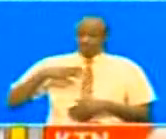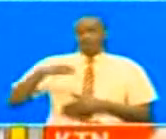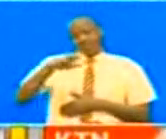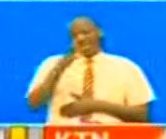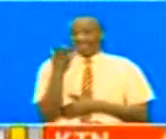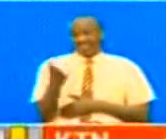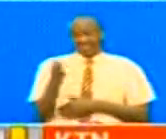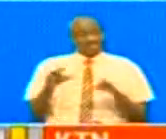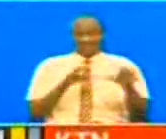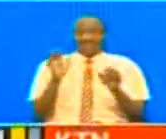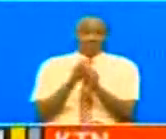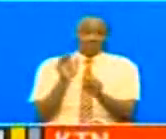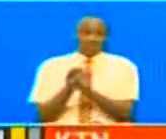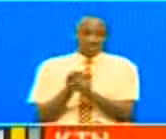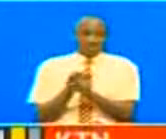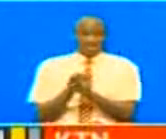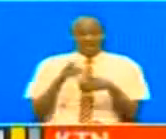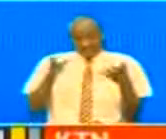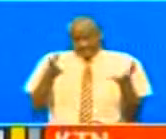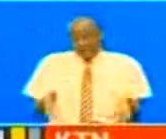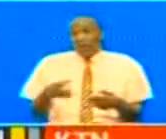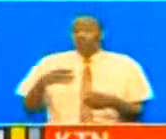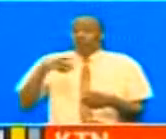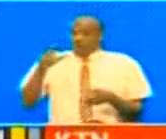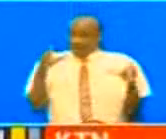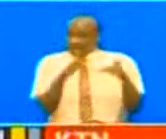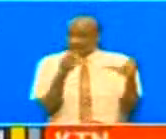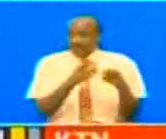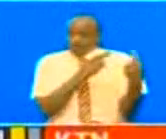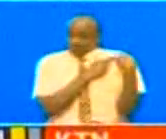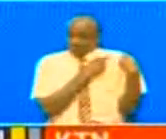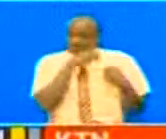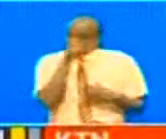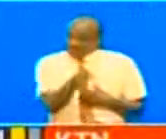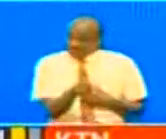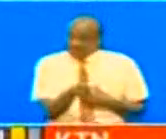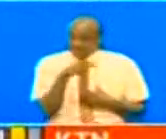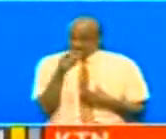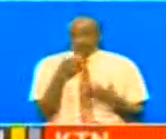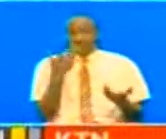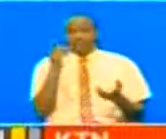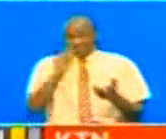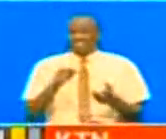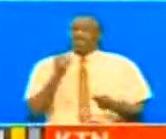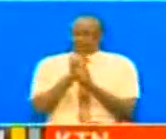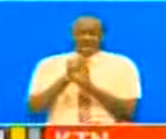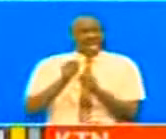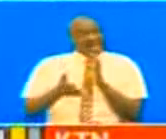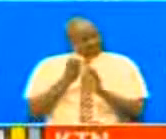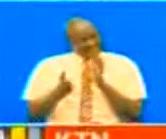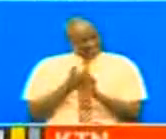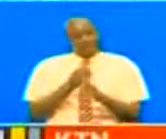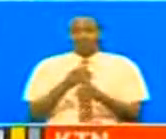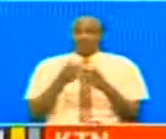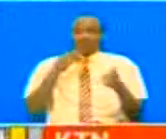wa maeneo haya kame. Mamlaka iliyotuko jukumu la kushughulikia athari za kiangazi imetakiwa kuchukua hatua za dharura kabla ya